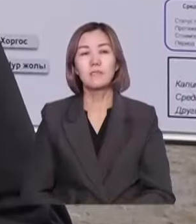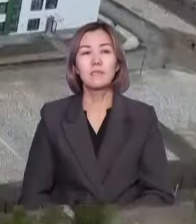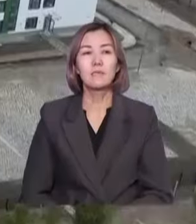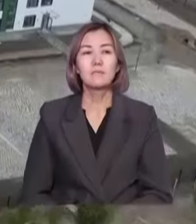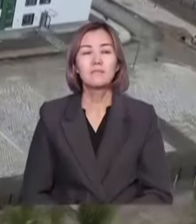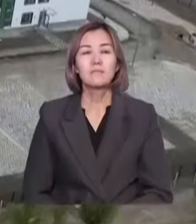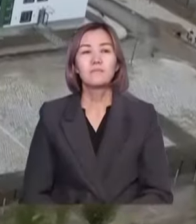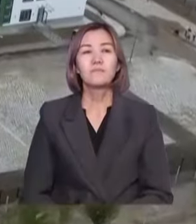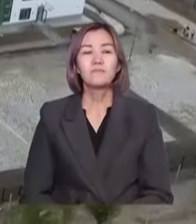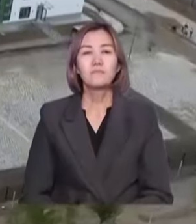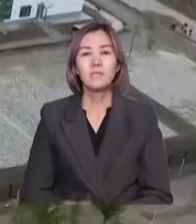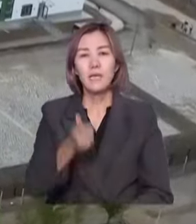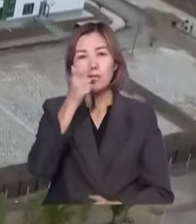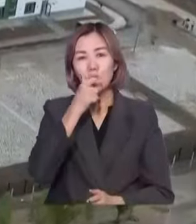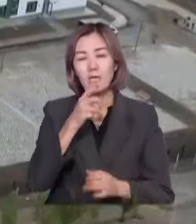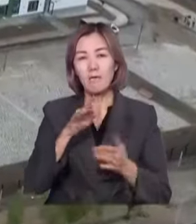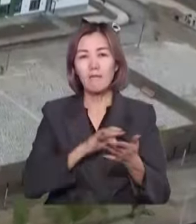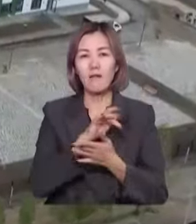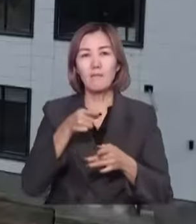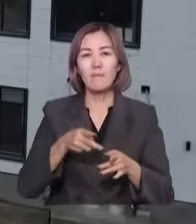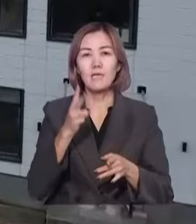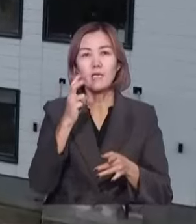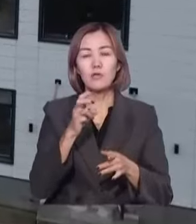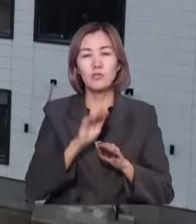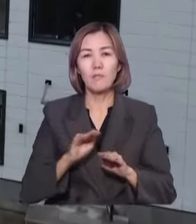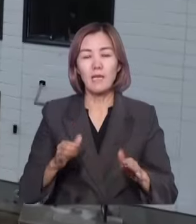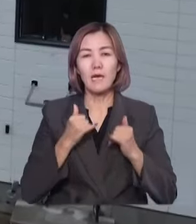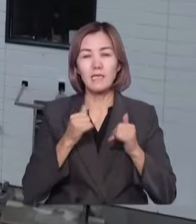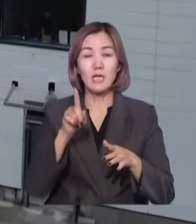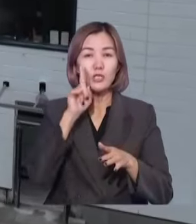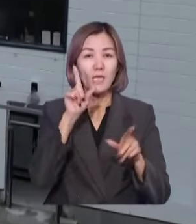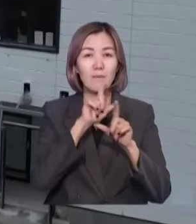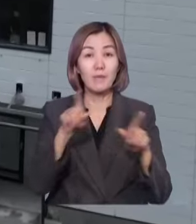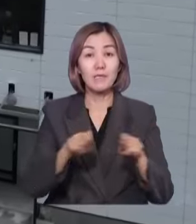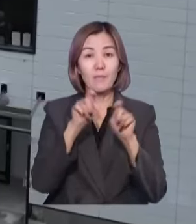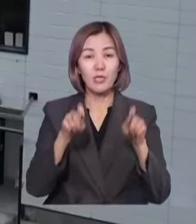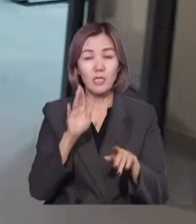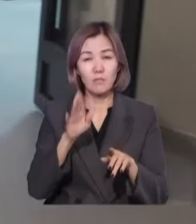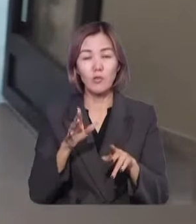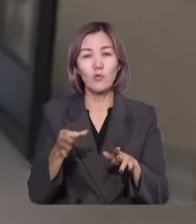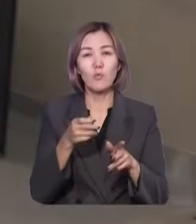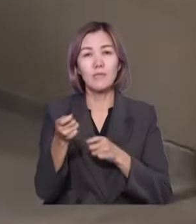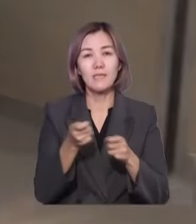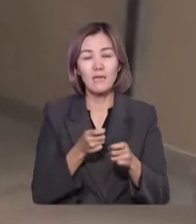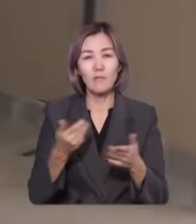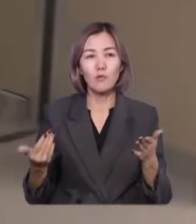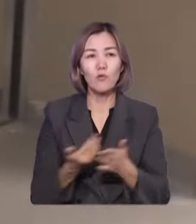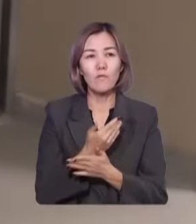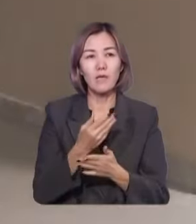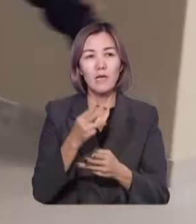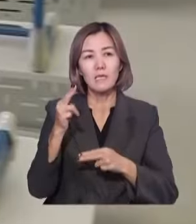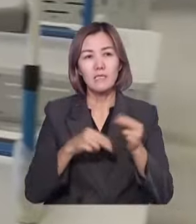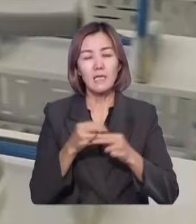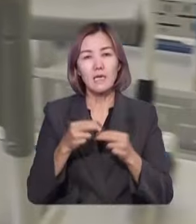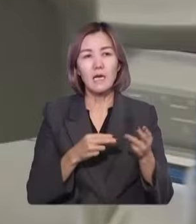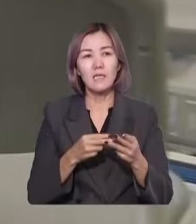аяқтаймыз. Жаркентте биыл 1200 балаға арналған жайлы мектеп ашылатын болады. Облыс әкімі заманауи үлгіде салынған